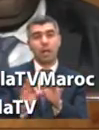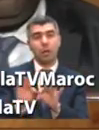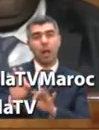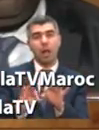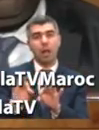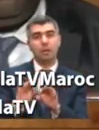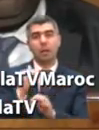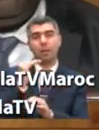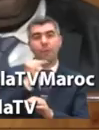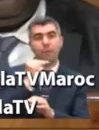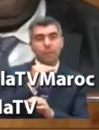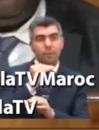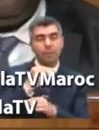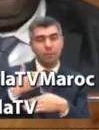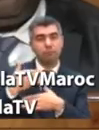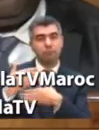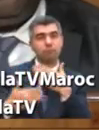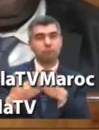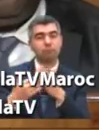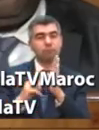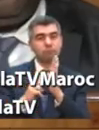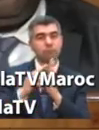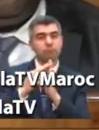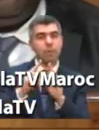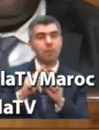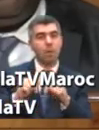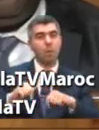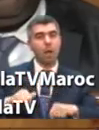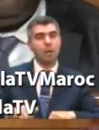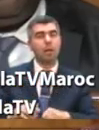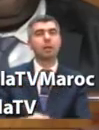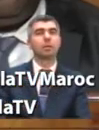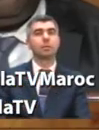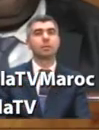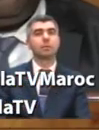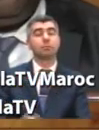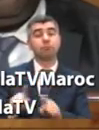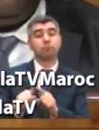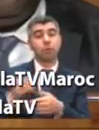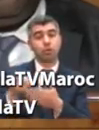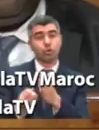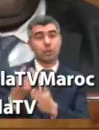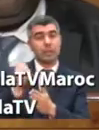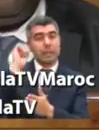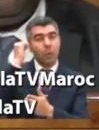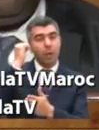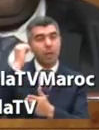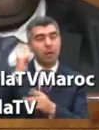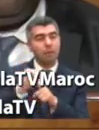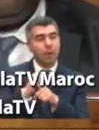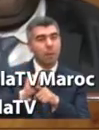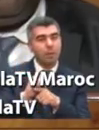الاستعجالية التي ستتخذها المصالح التابعة لوزارتكم فيما يتعلق بتأهيل عرض التكوين المهني